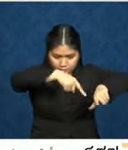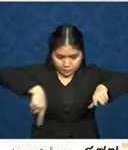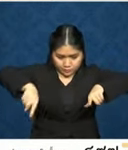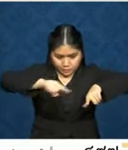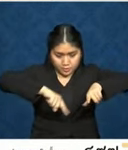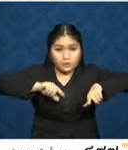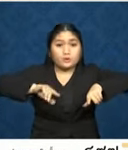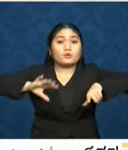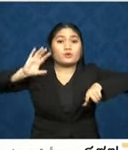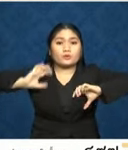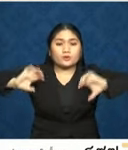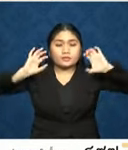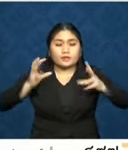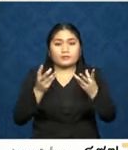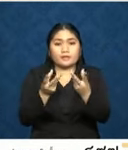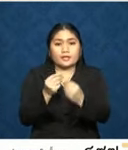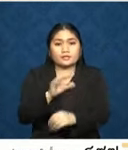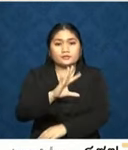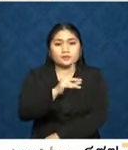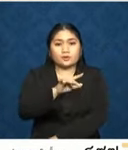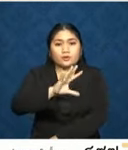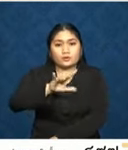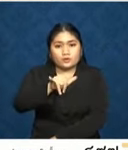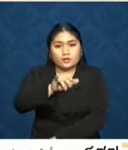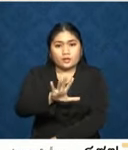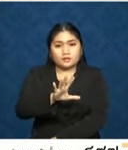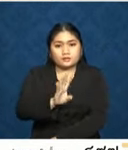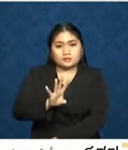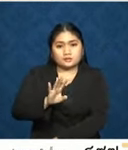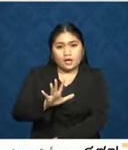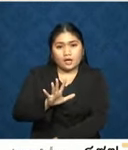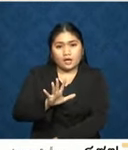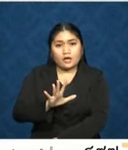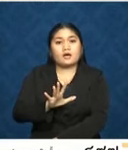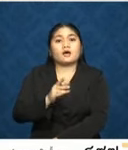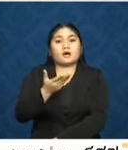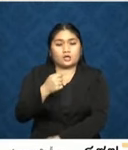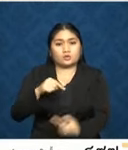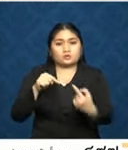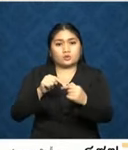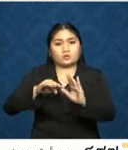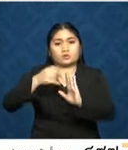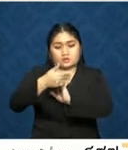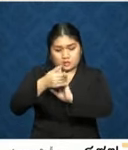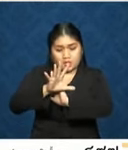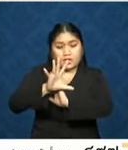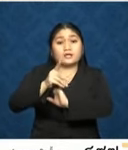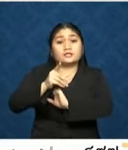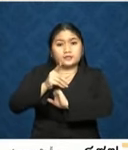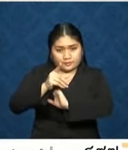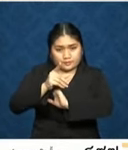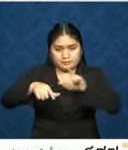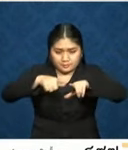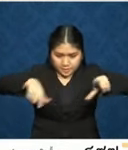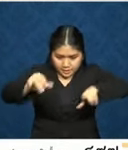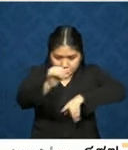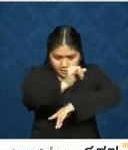แปลงหมายเลขที่ชย 54 5ตำบลชีลองอำเภอเมืองจังหวัดชัยภูมิครับเนื้อที่